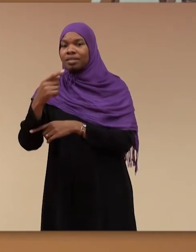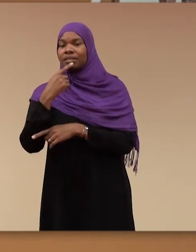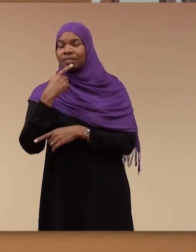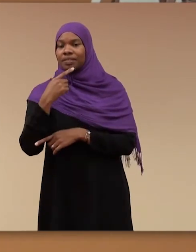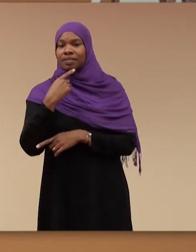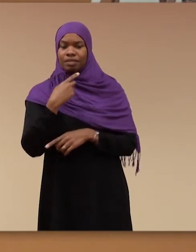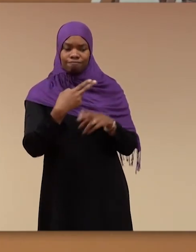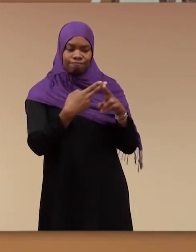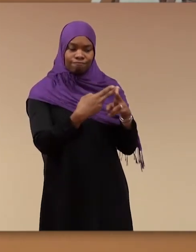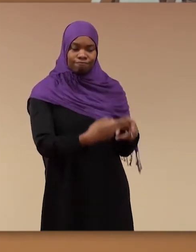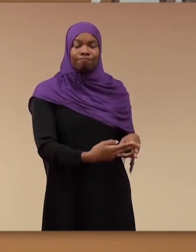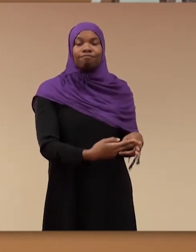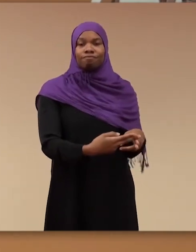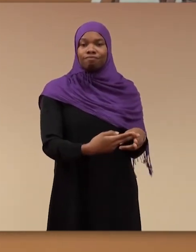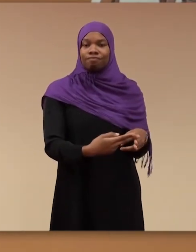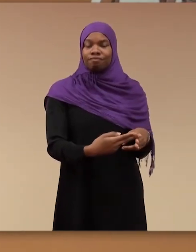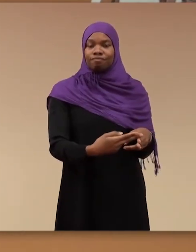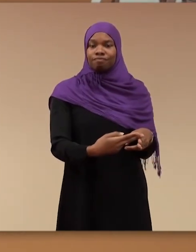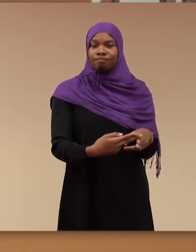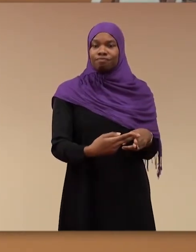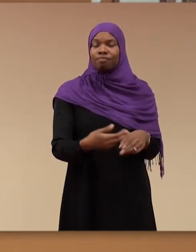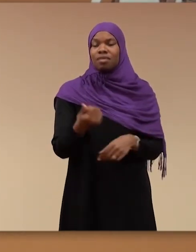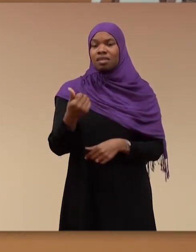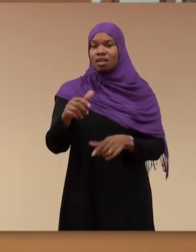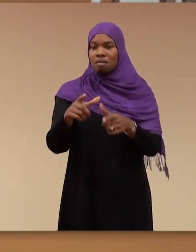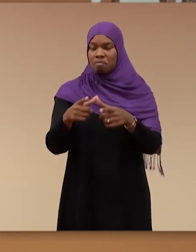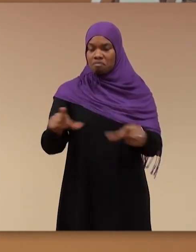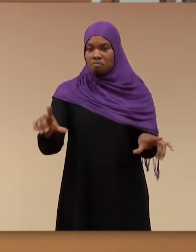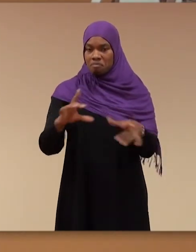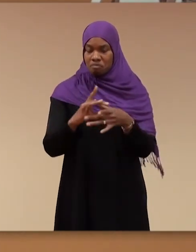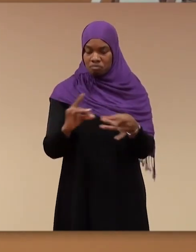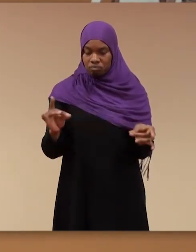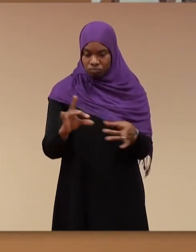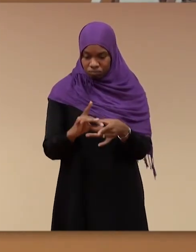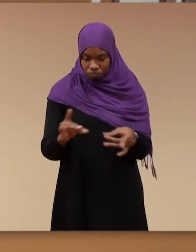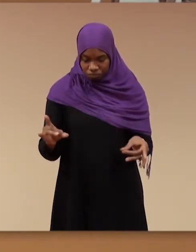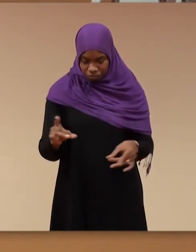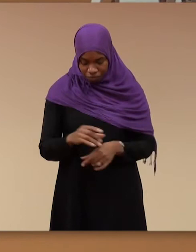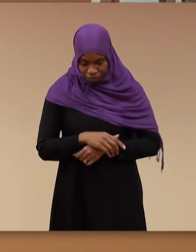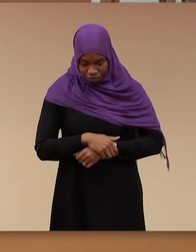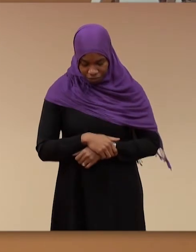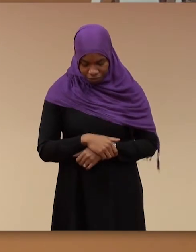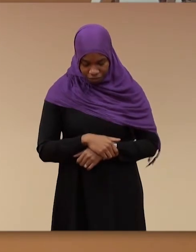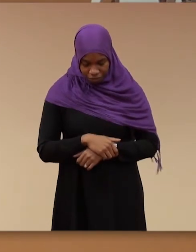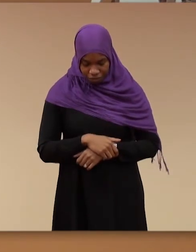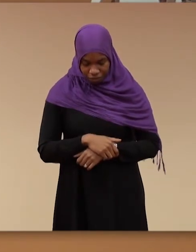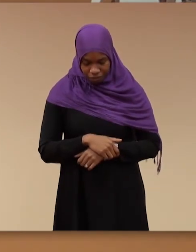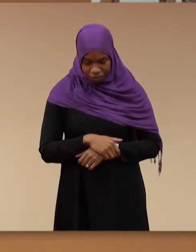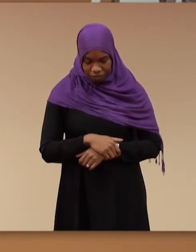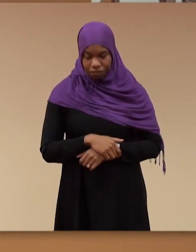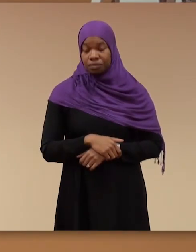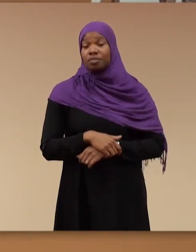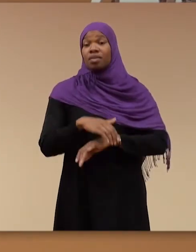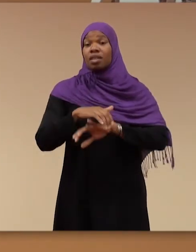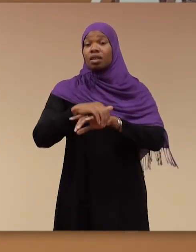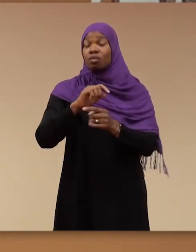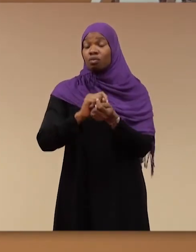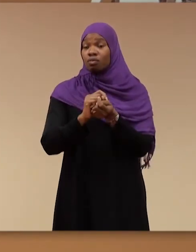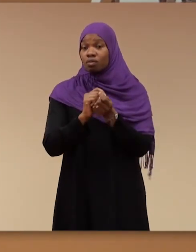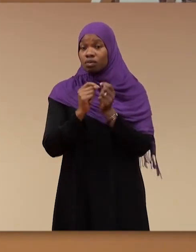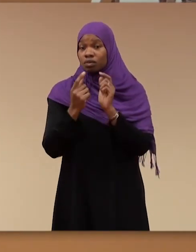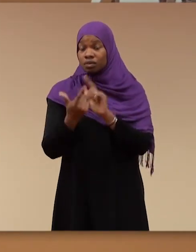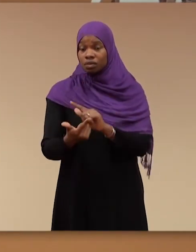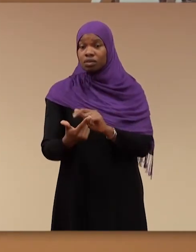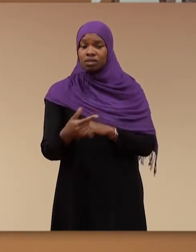مفطورا على العدل مجبولا على حب المشاركة والفضل. Muhammad sallallahu alayhi wa sallam, in